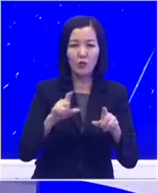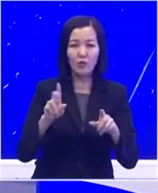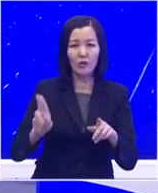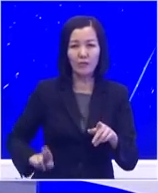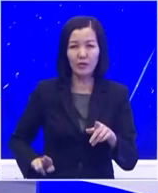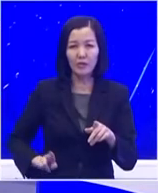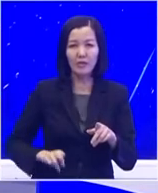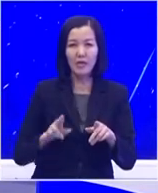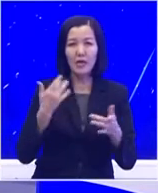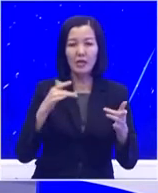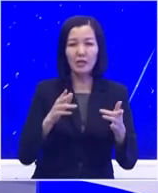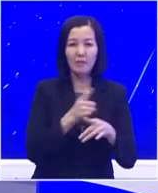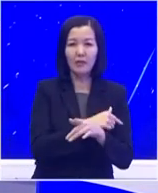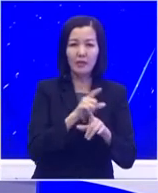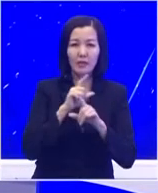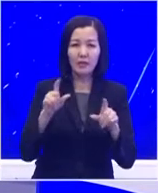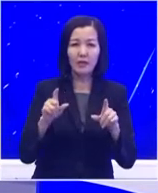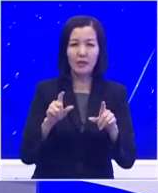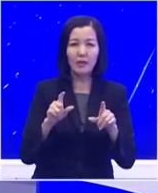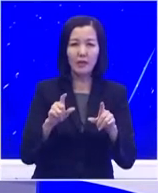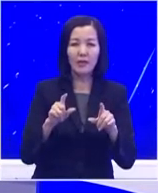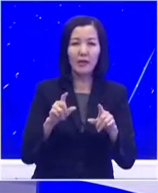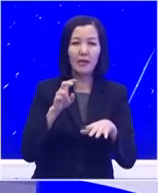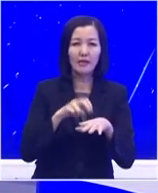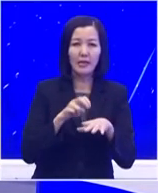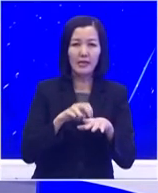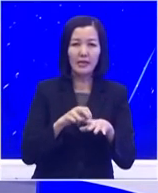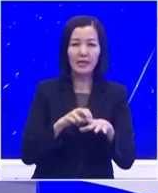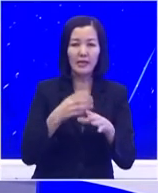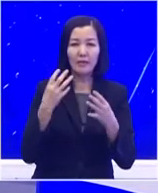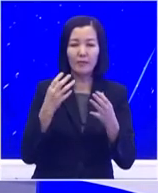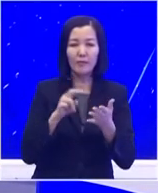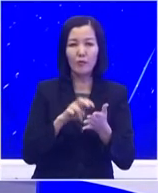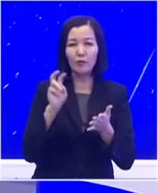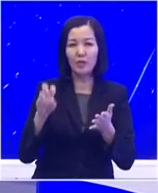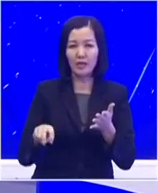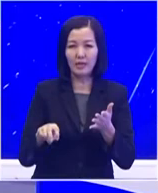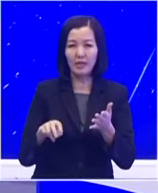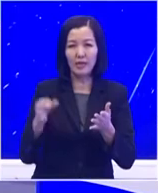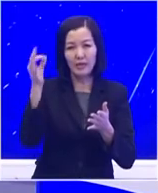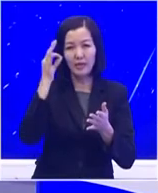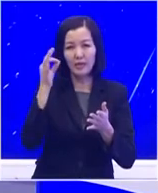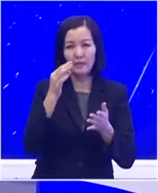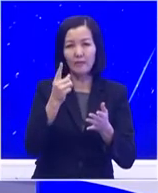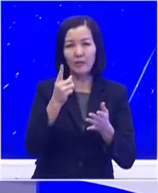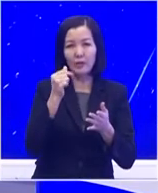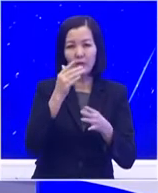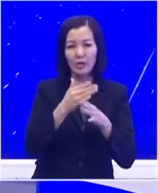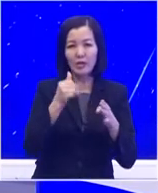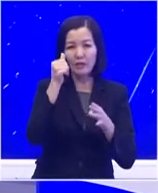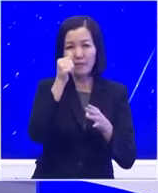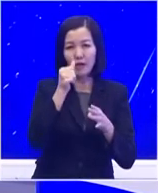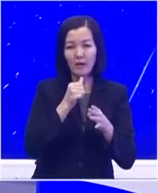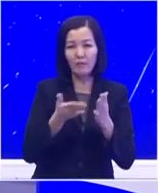басшысы Жамбыл дәрігерлік амбулаториясының дәрігер педиатры қызметінен босатылды. Естеріңізге сала кетсек, осыдан 1,5 ай бұрын